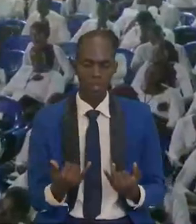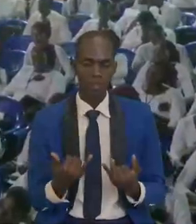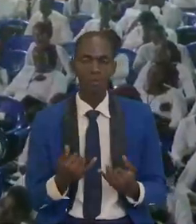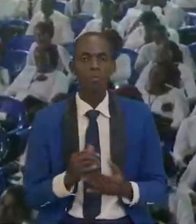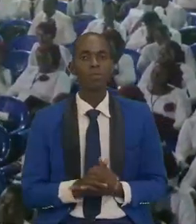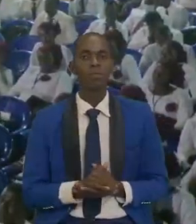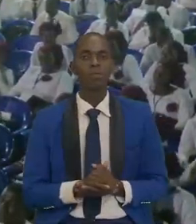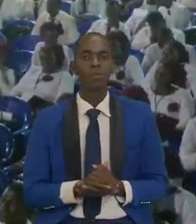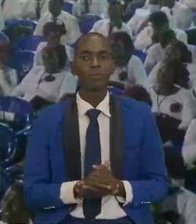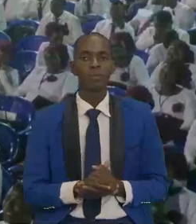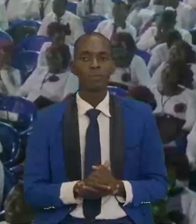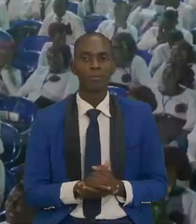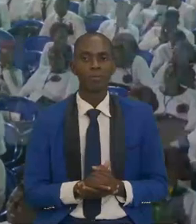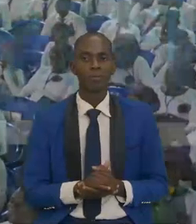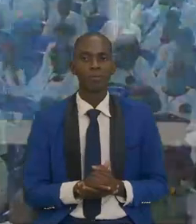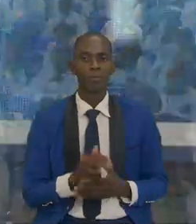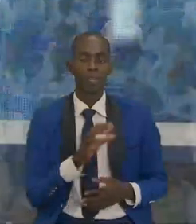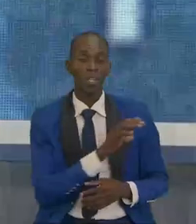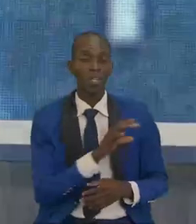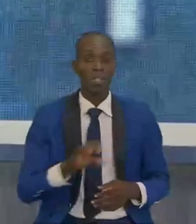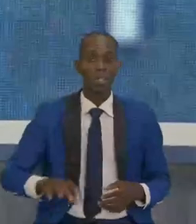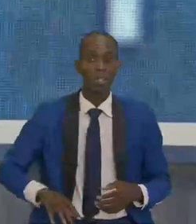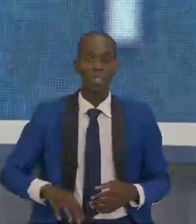Le ciel est prêt pour vous maintenant.